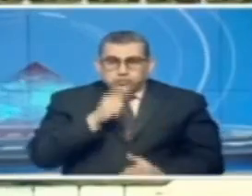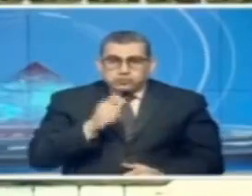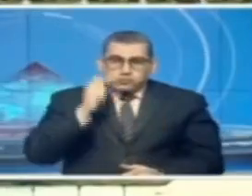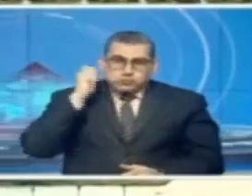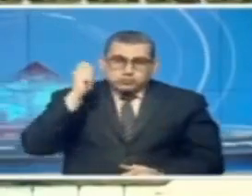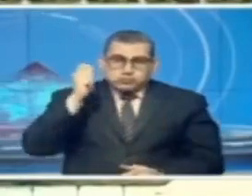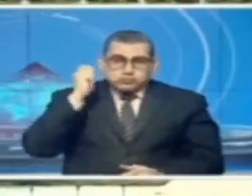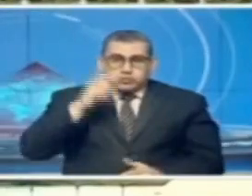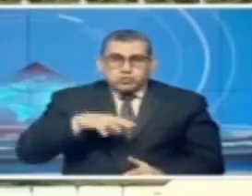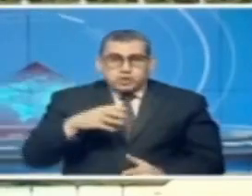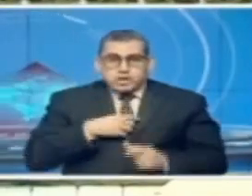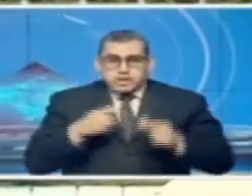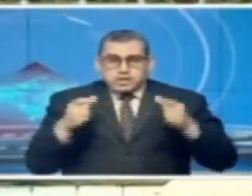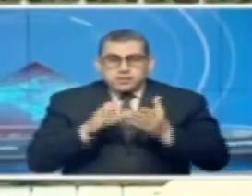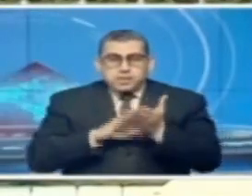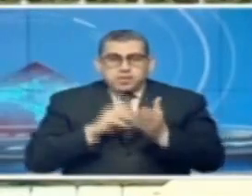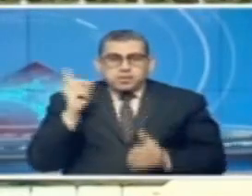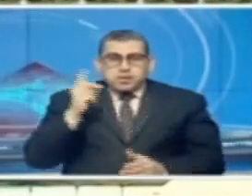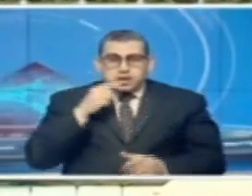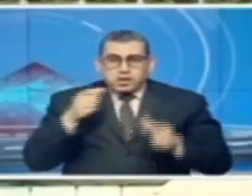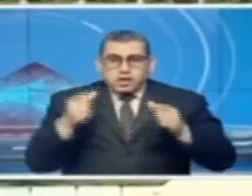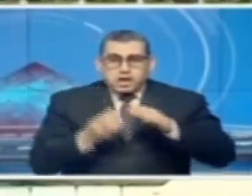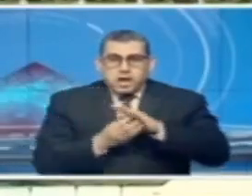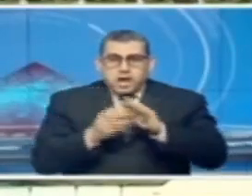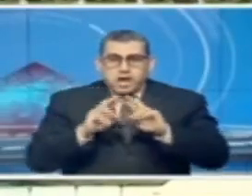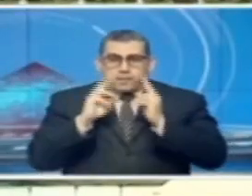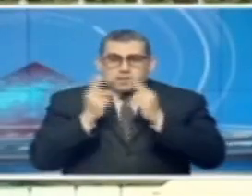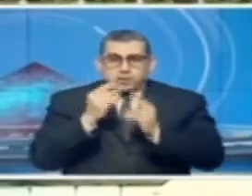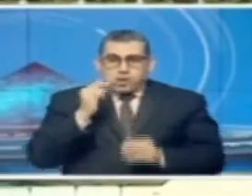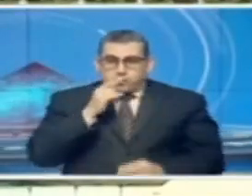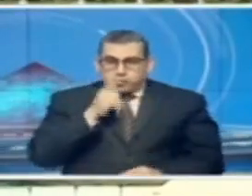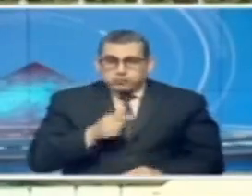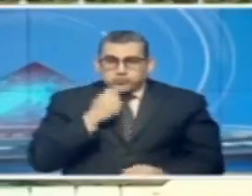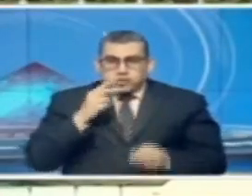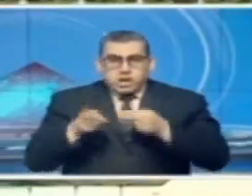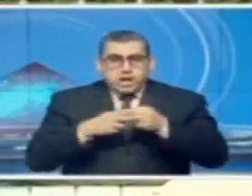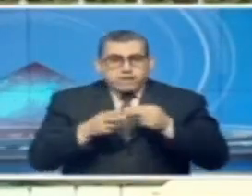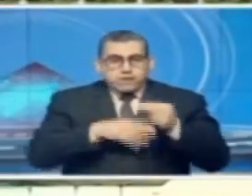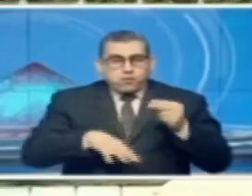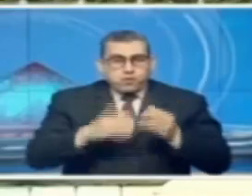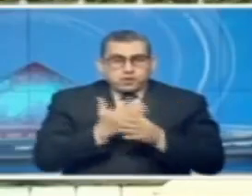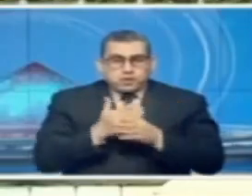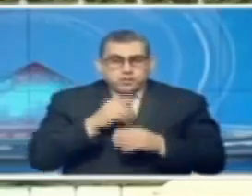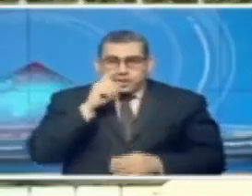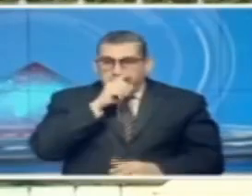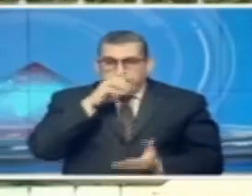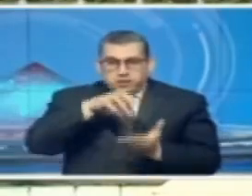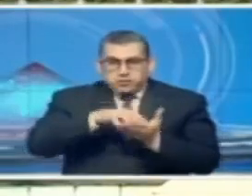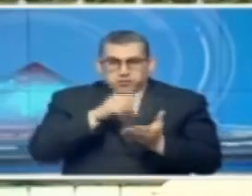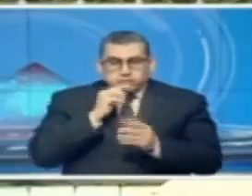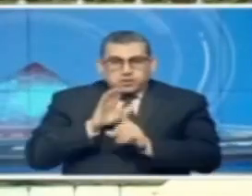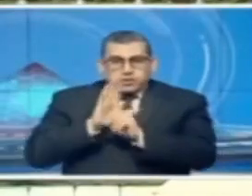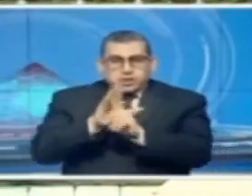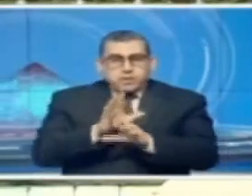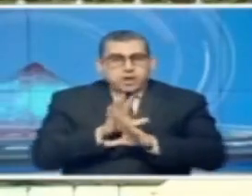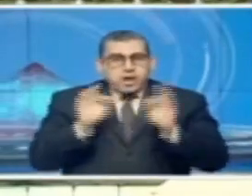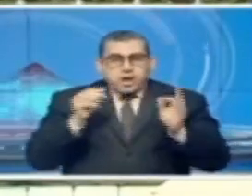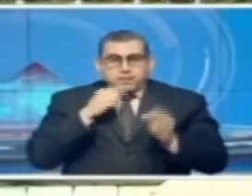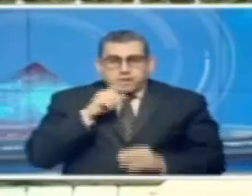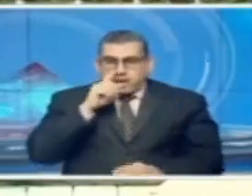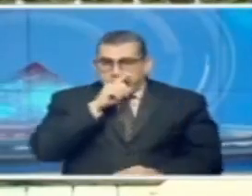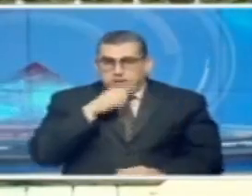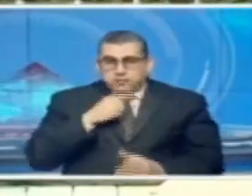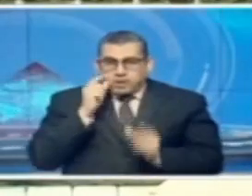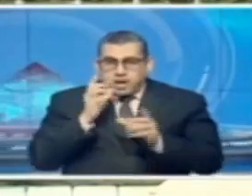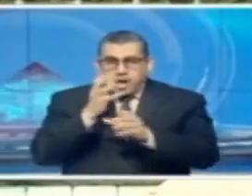أعلن الاجتماع الطارئ للمندوبين الدائمين بالجامعة العربية عن رفضه الكامل للهجمات على إمارة أبو ظبي والدعم الكامل لدولة الإمارات في